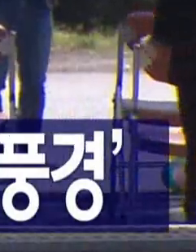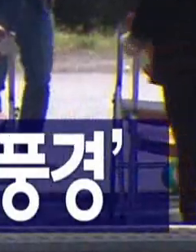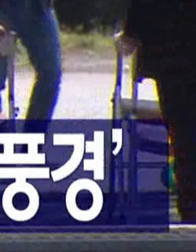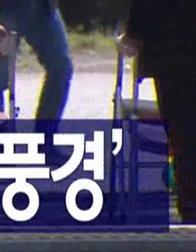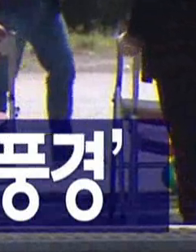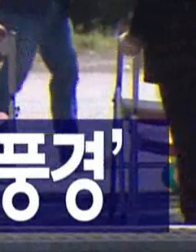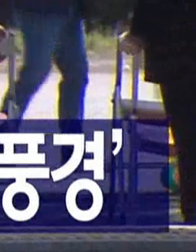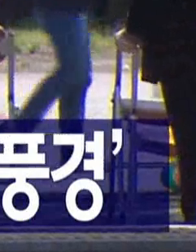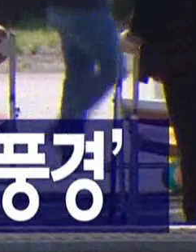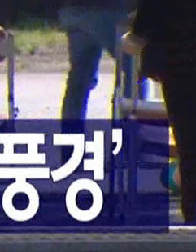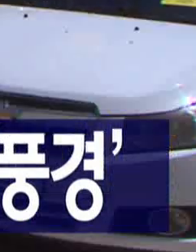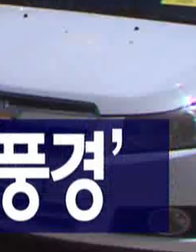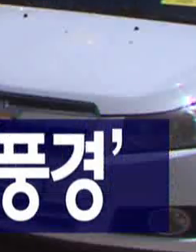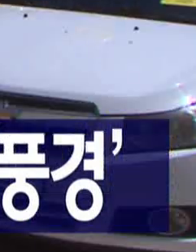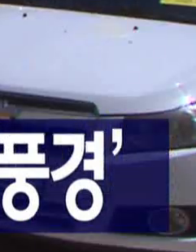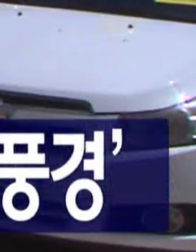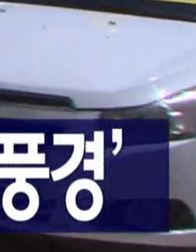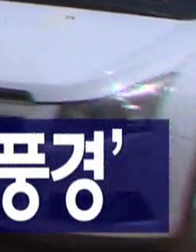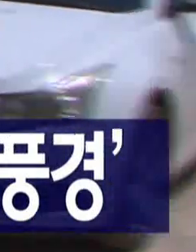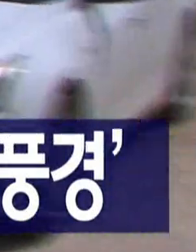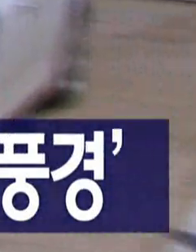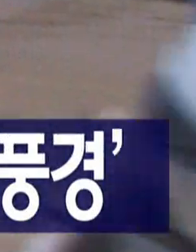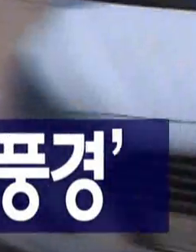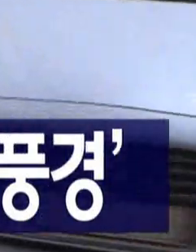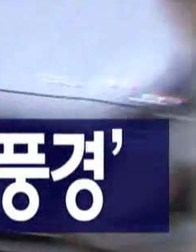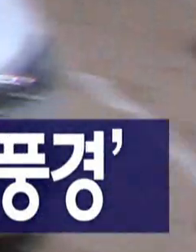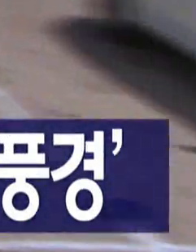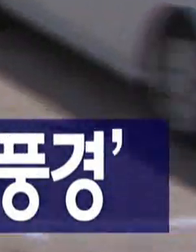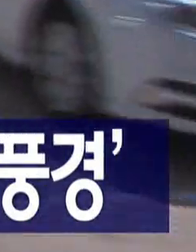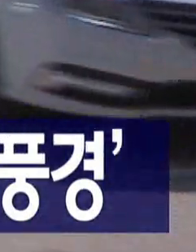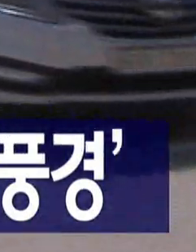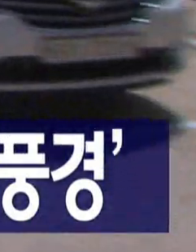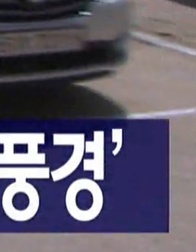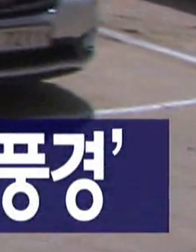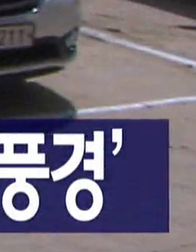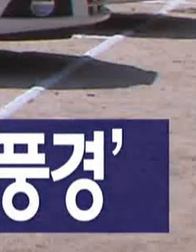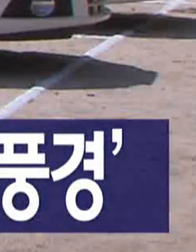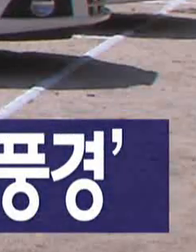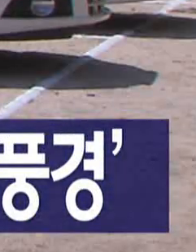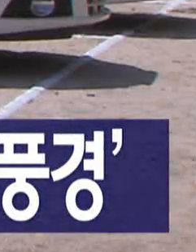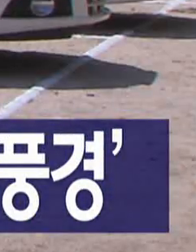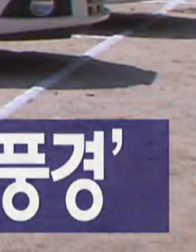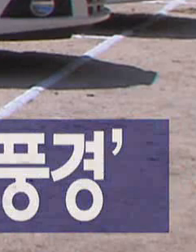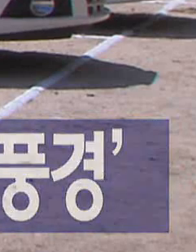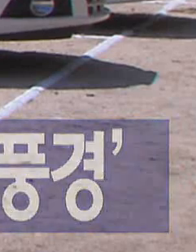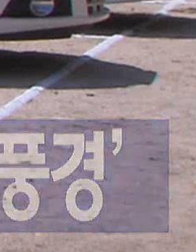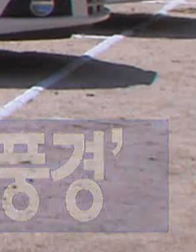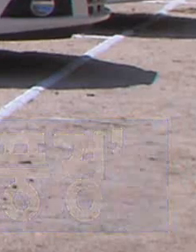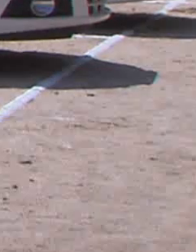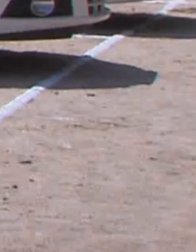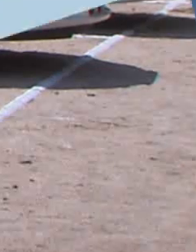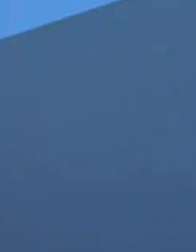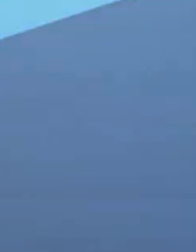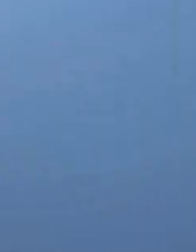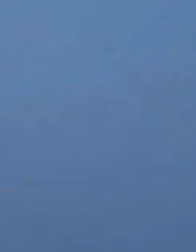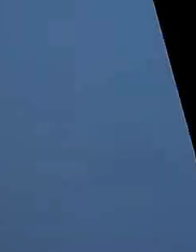영화관을 연상케 하는 드라이브인 입학식이 치러졌습니다. 코로나19 사태가 빚은 입학식 진풍경 취재했습니다.